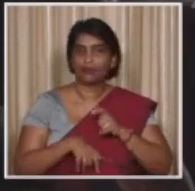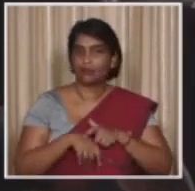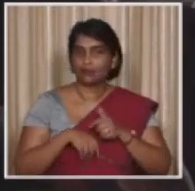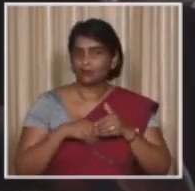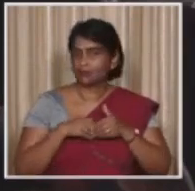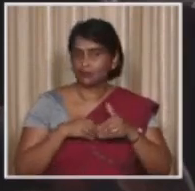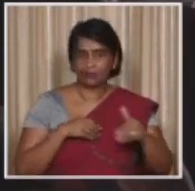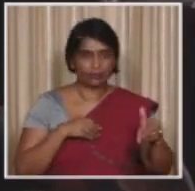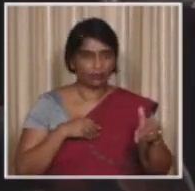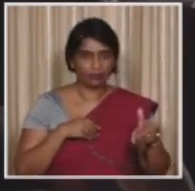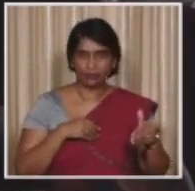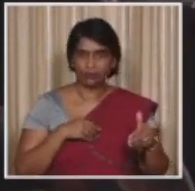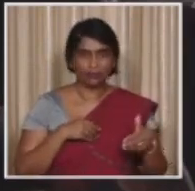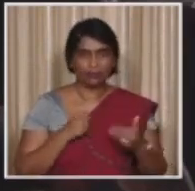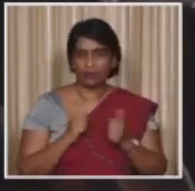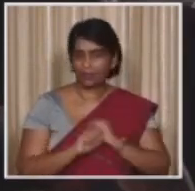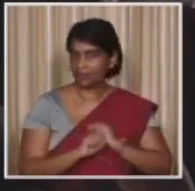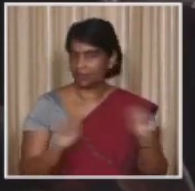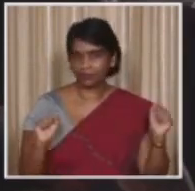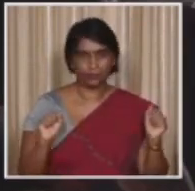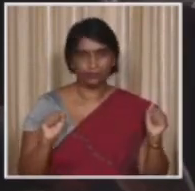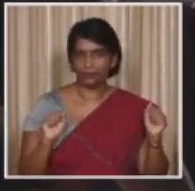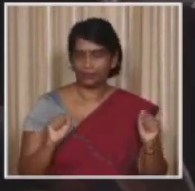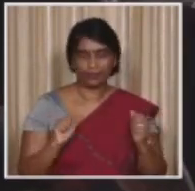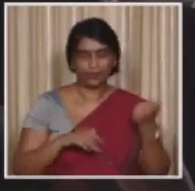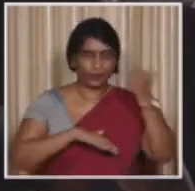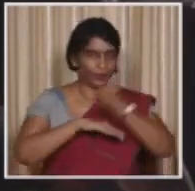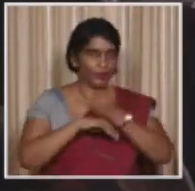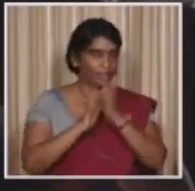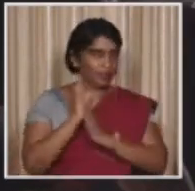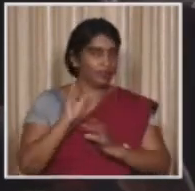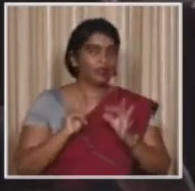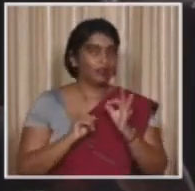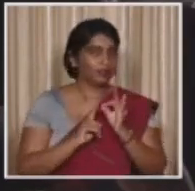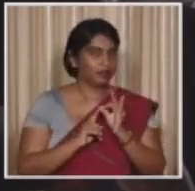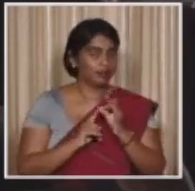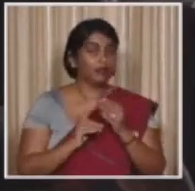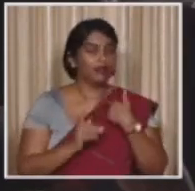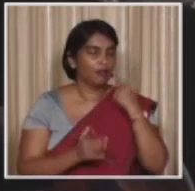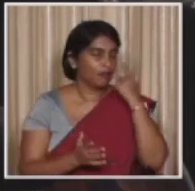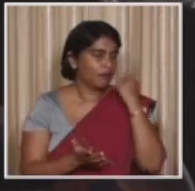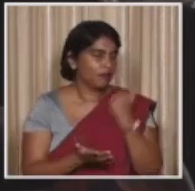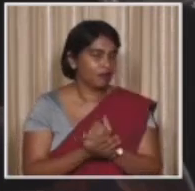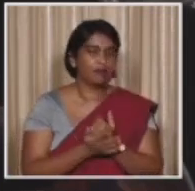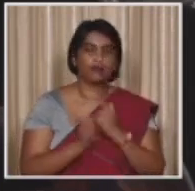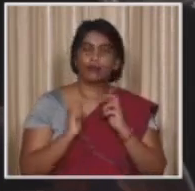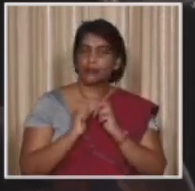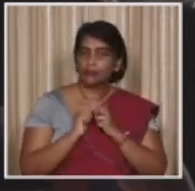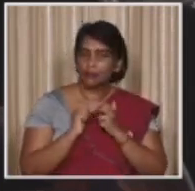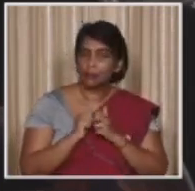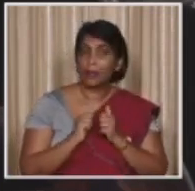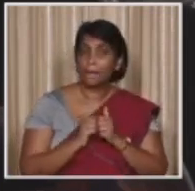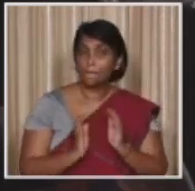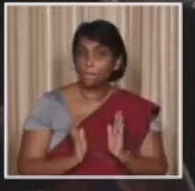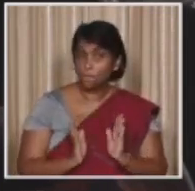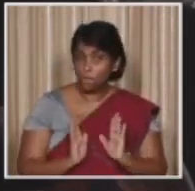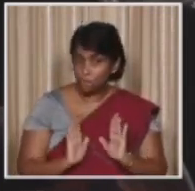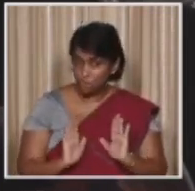වාතාවරණයක් මතුවෙලා නැහැ. මූලාසනවල මන්ත්‍රීතුමේනි අමාරු කාල පරිච්ඡේදය ආරම්භ